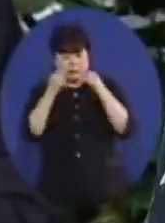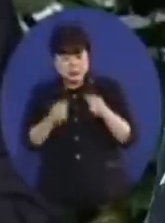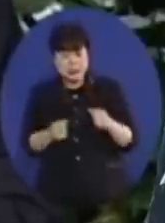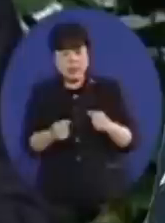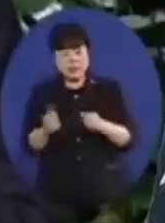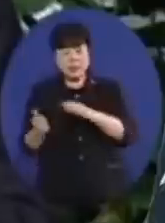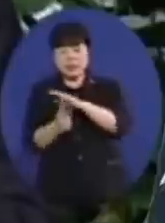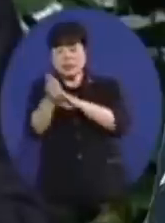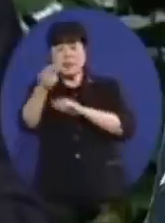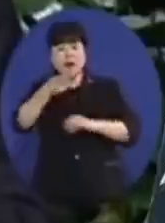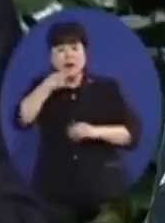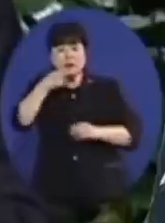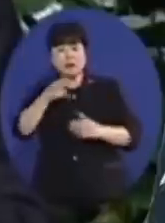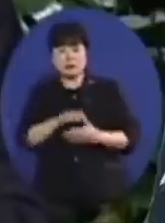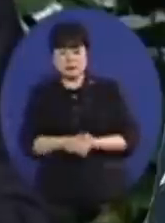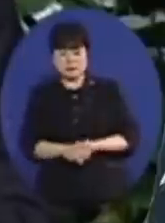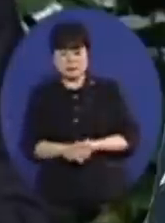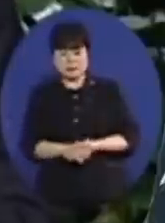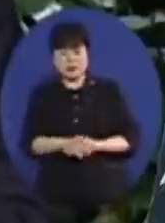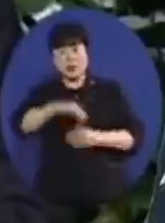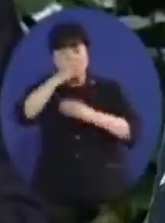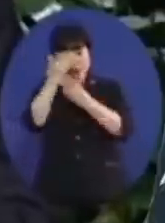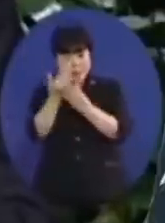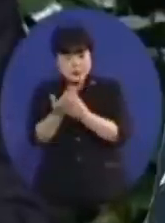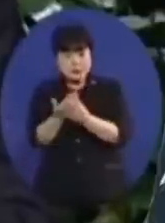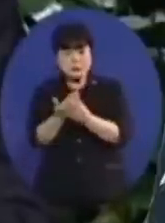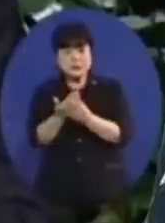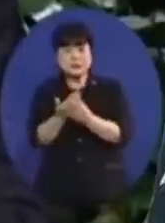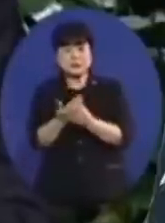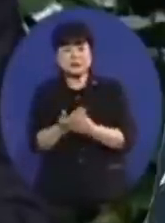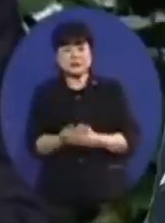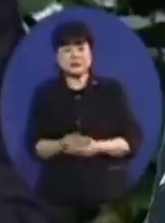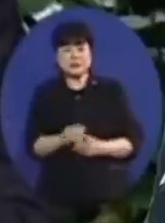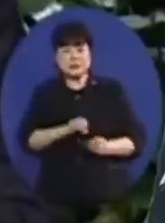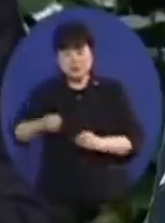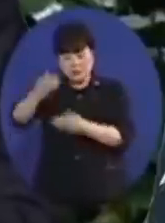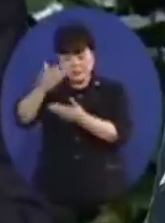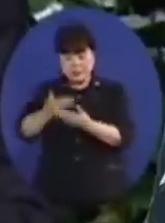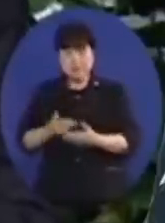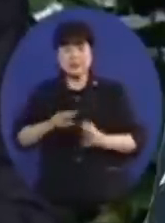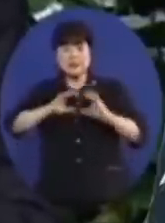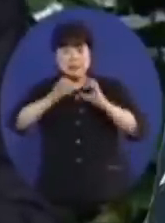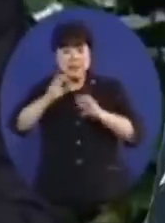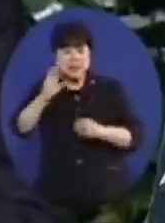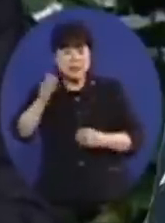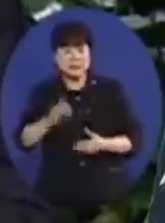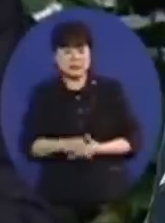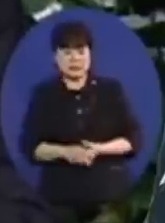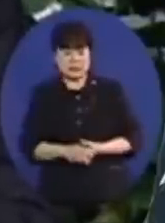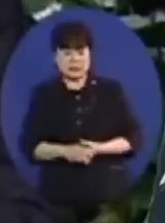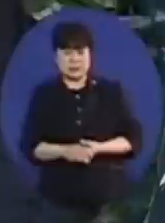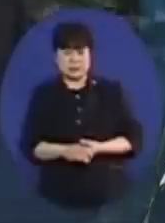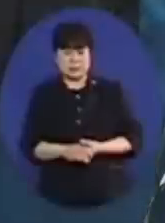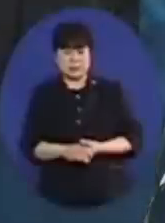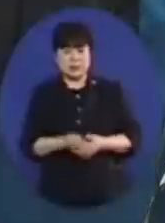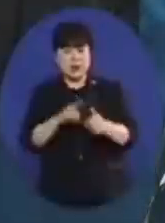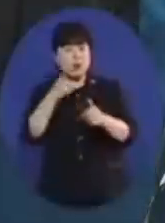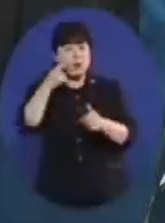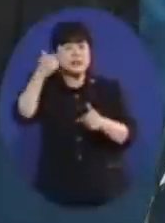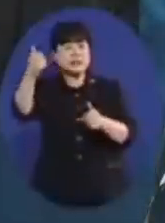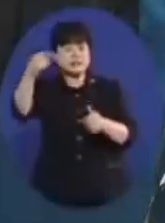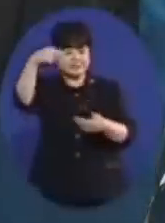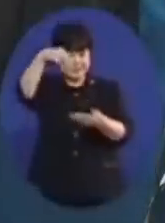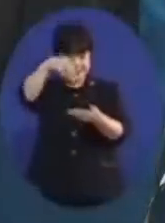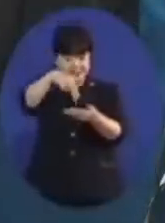삶은 희망을 잃어버렸습니다 완전히 버림받은 나라가 됐습니다 그때 그른 두피 목사가 일어나서